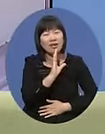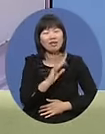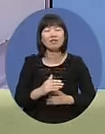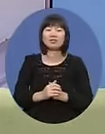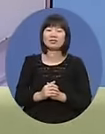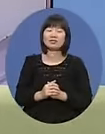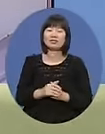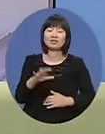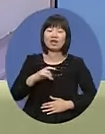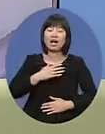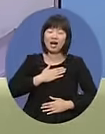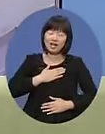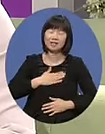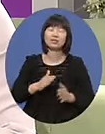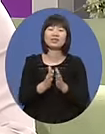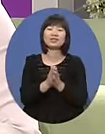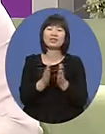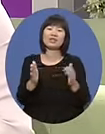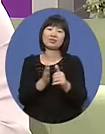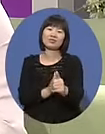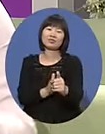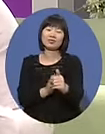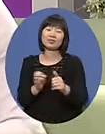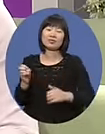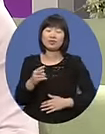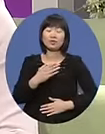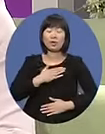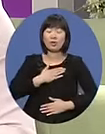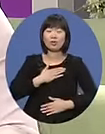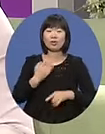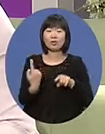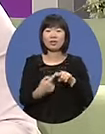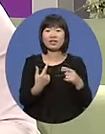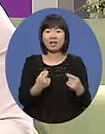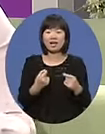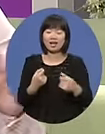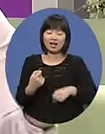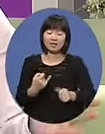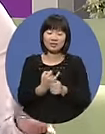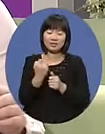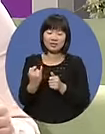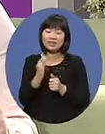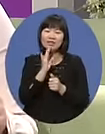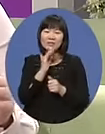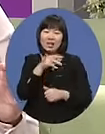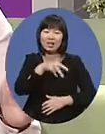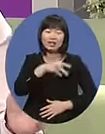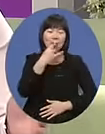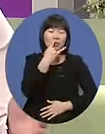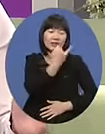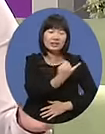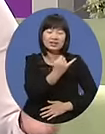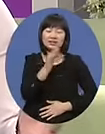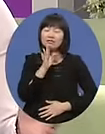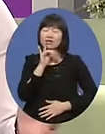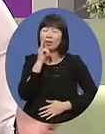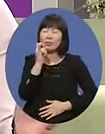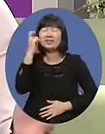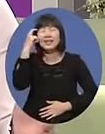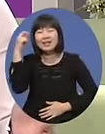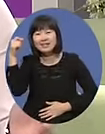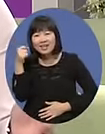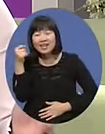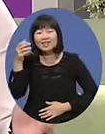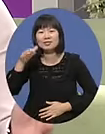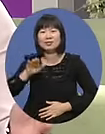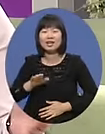우선은 알고 시작을 하셔야 되는 거죠. 그리고 저희도 마찬가지잖아요. 며느리지만 시어머니를 친정어머니처럼 생각할게요 이러지만